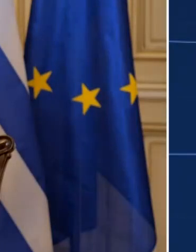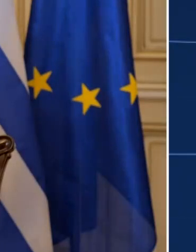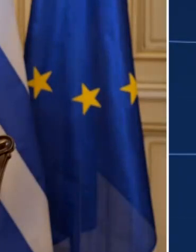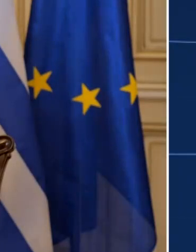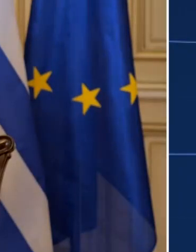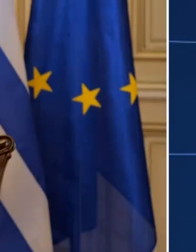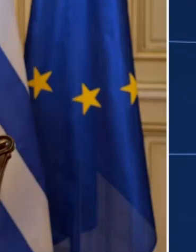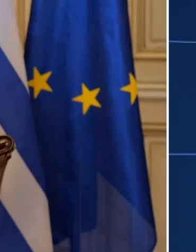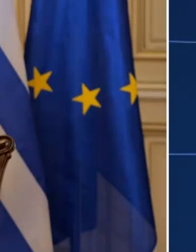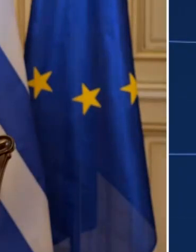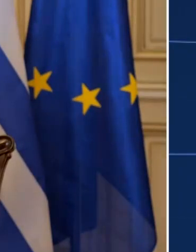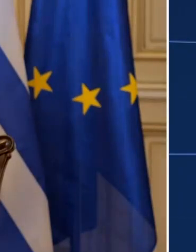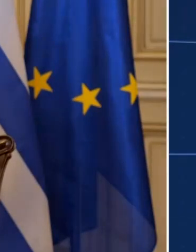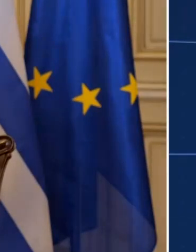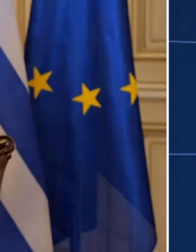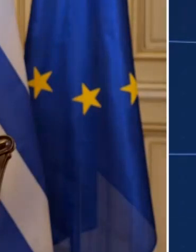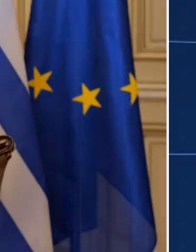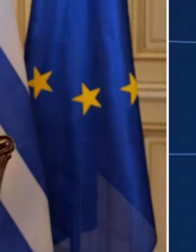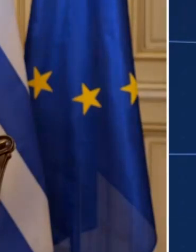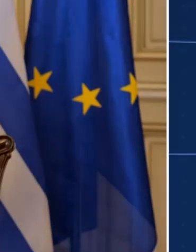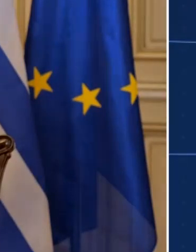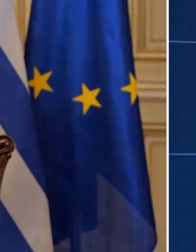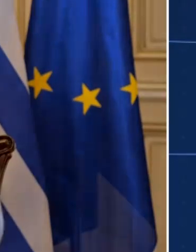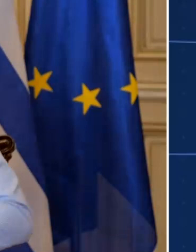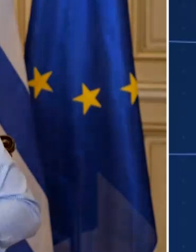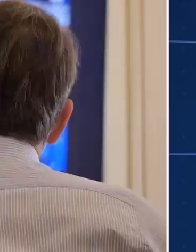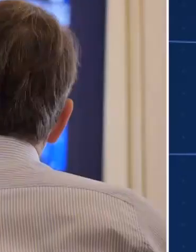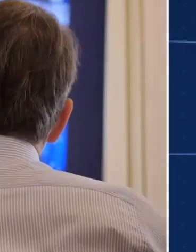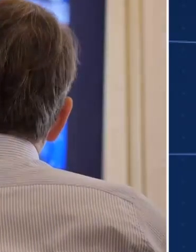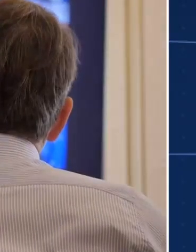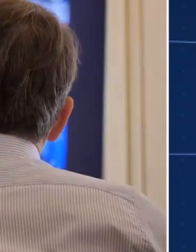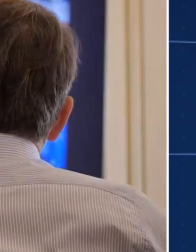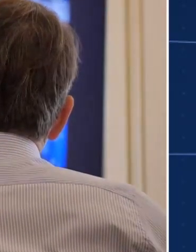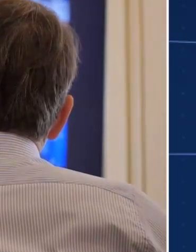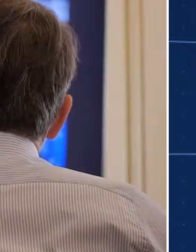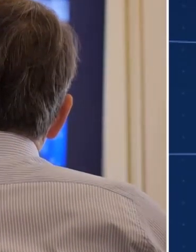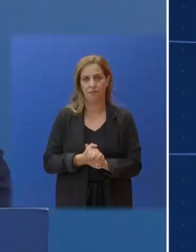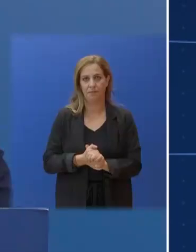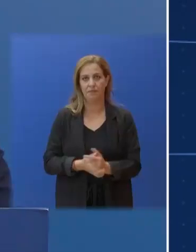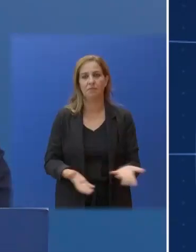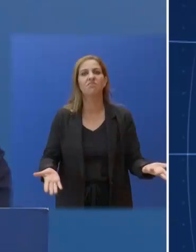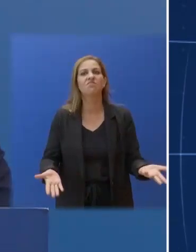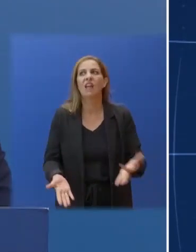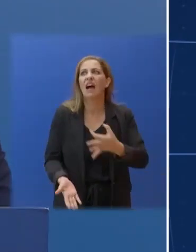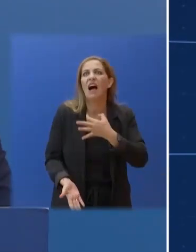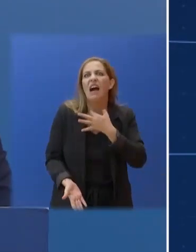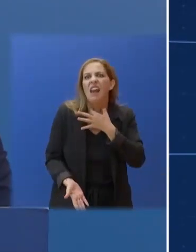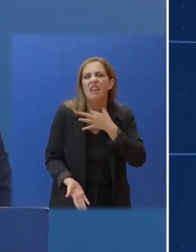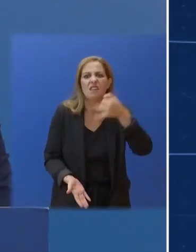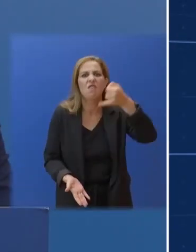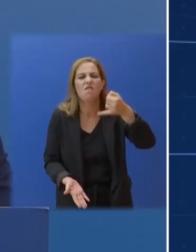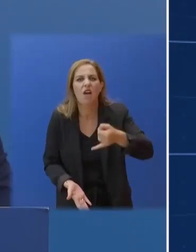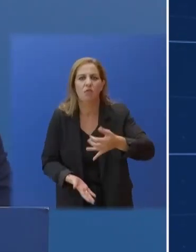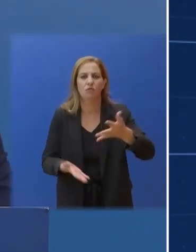ή την ερχόμενη εβδομάδα. Πάντως πρέπει να σου πω ότι το briefing σήμερα δεν μας έκανε σοφότερους, γιατί και ο κ. Οικονόμου κράτησε πολύ